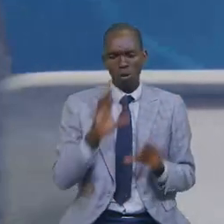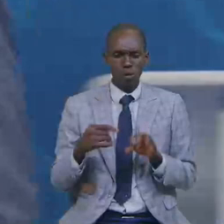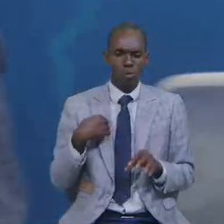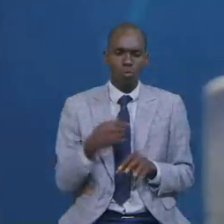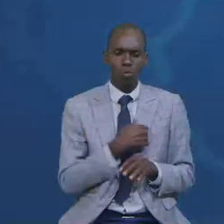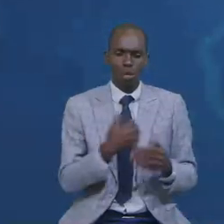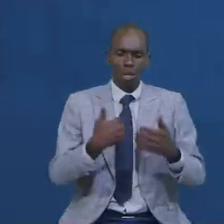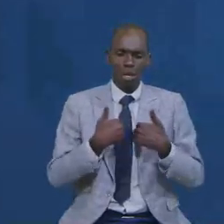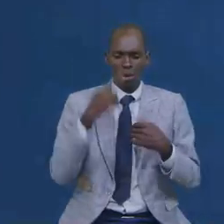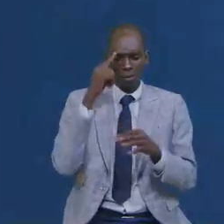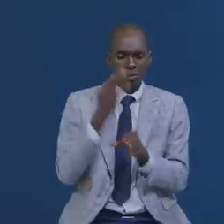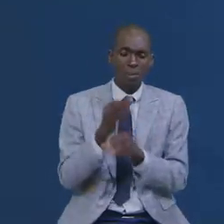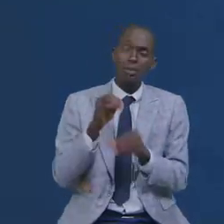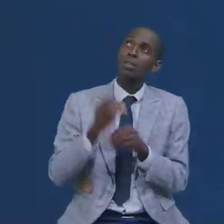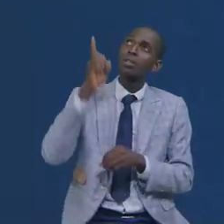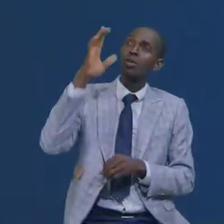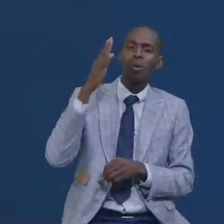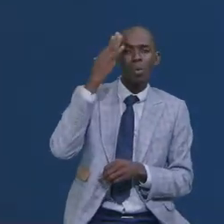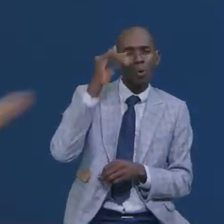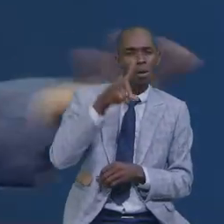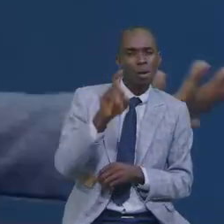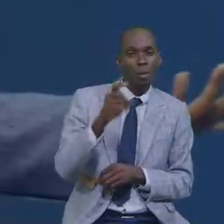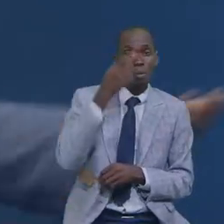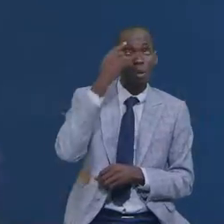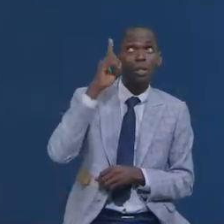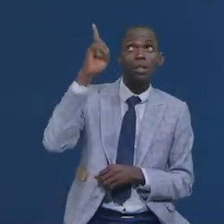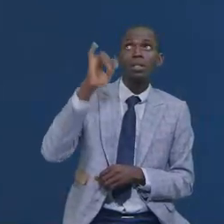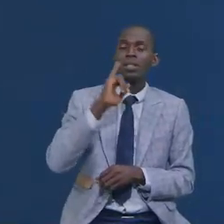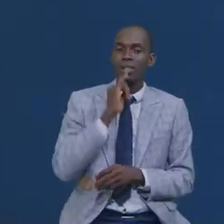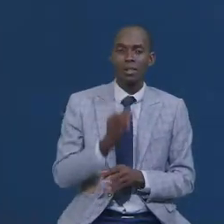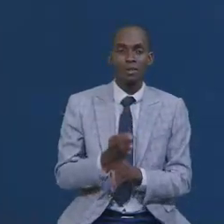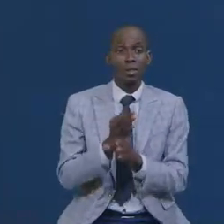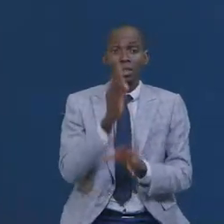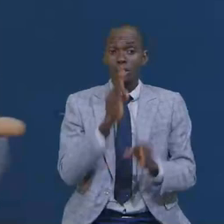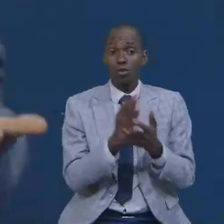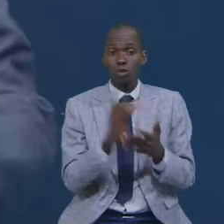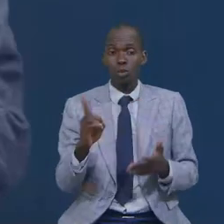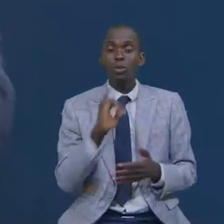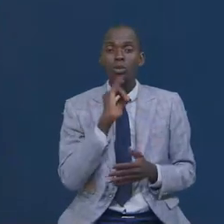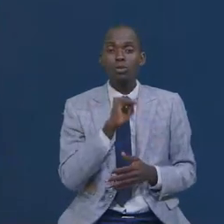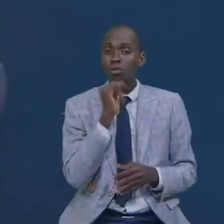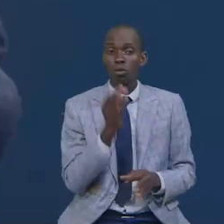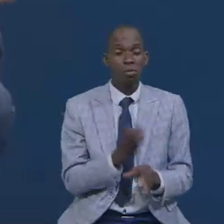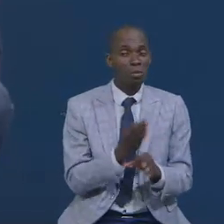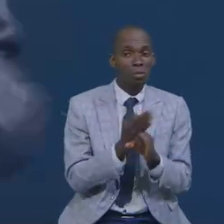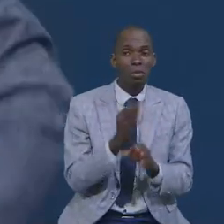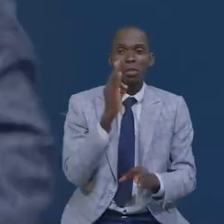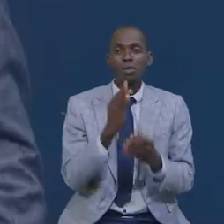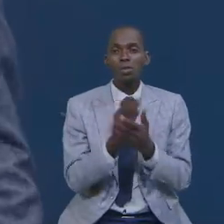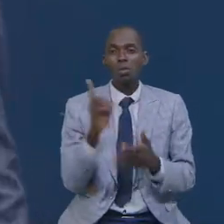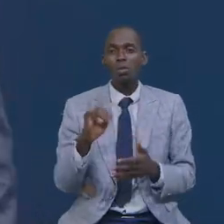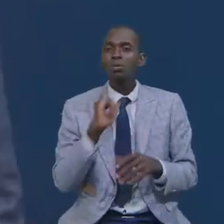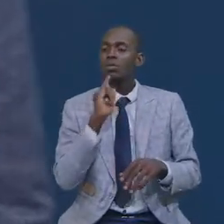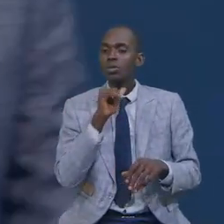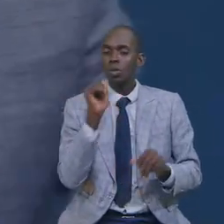avons-nous foi en Dieu parce qu'il est fidèle c'est quelqu'un est infidèle c'est quelqu'un